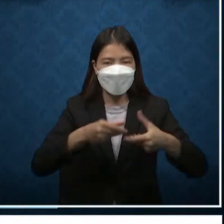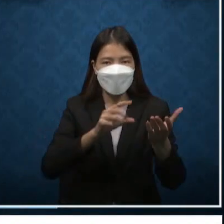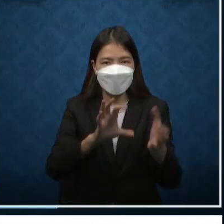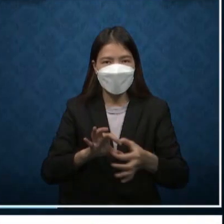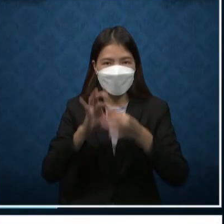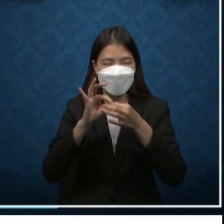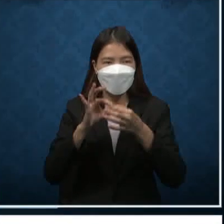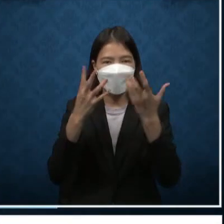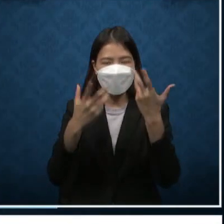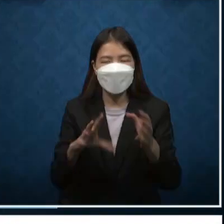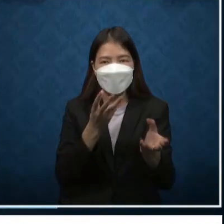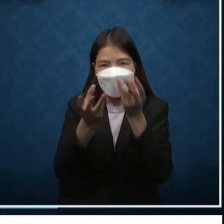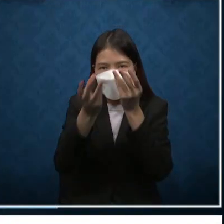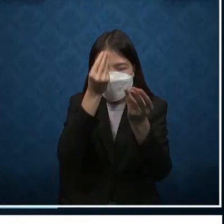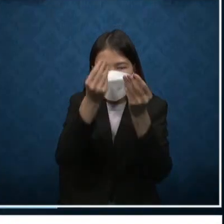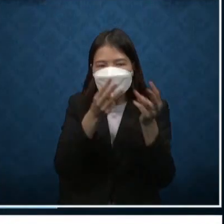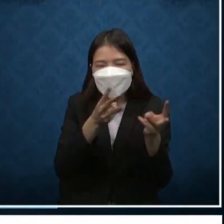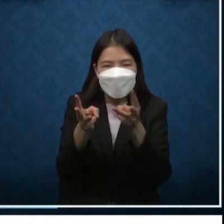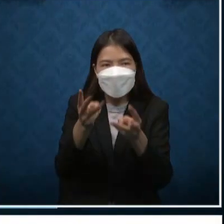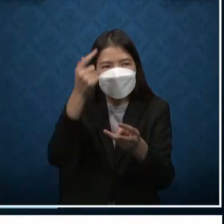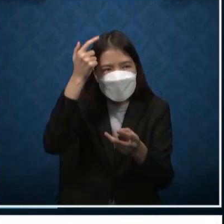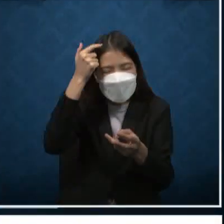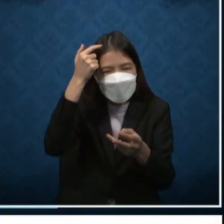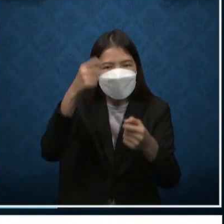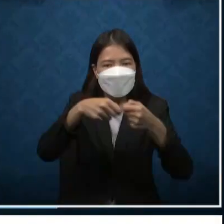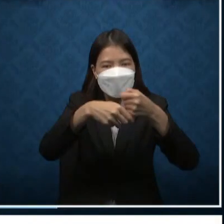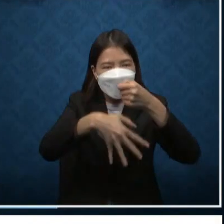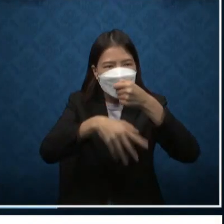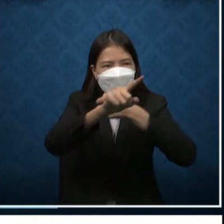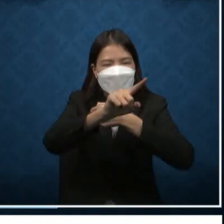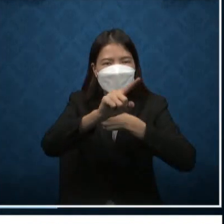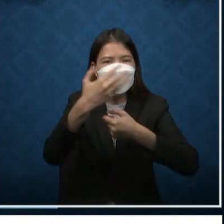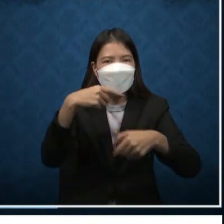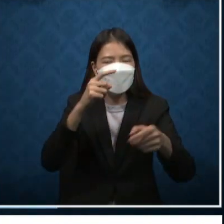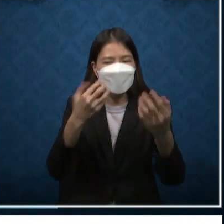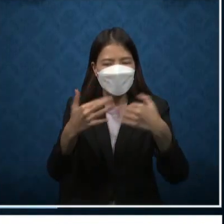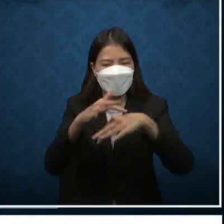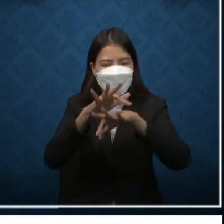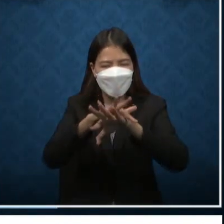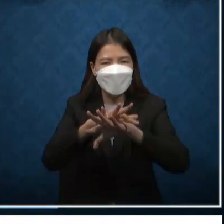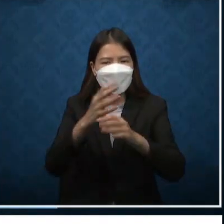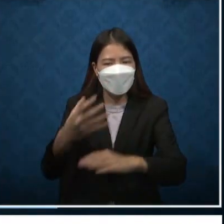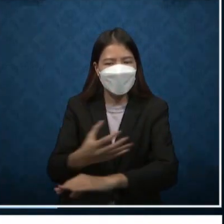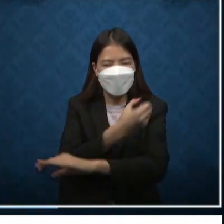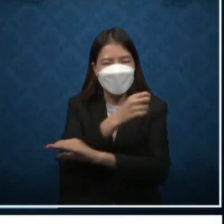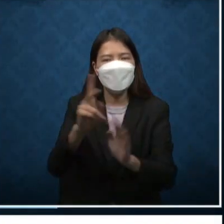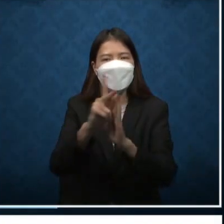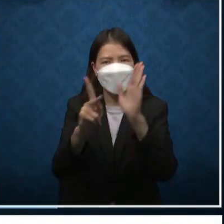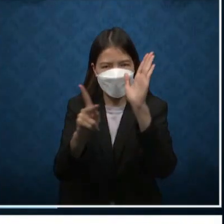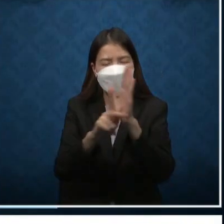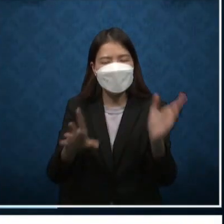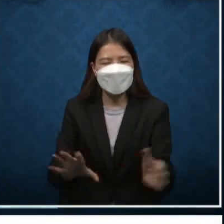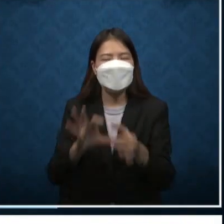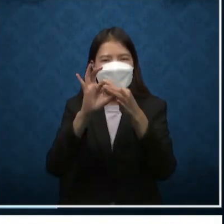อาทิการศึกษาแวคิดที่สดีหับการเกี่วกัประชาทิประไการมีส่วนรวมทางการเมืองกฎหมายที่เกี่ยวข้อง